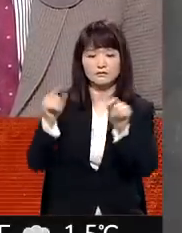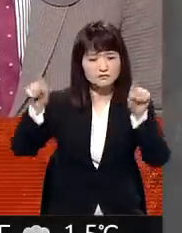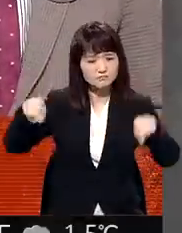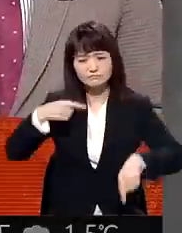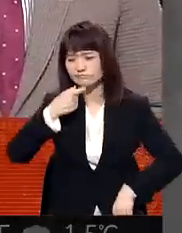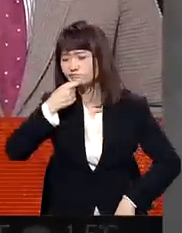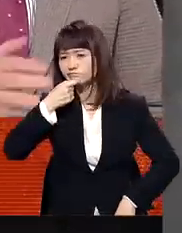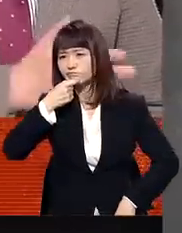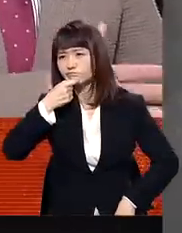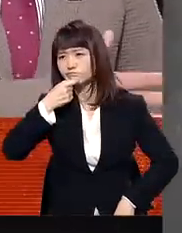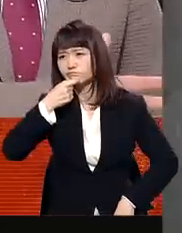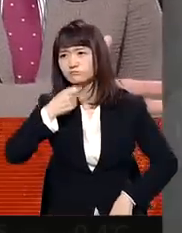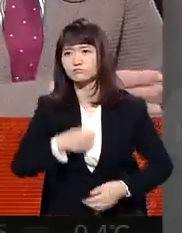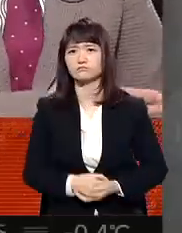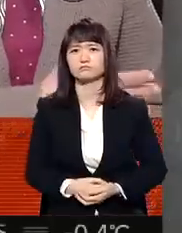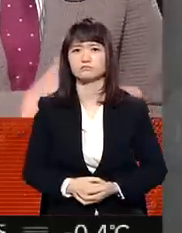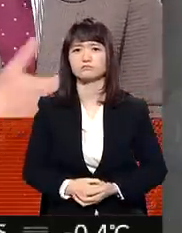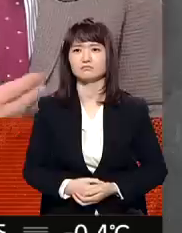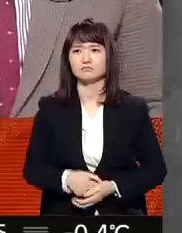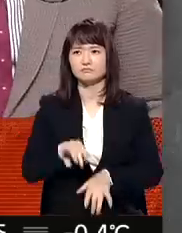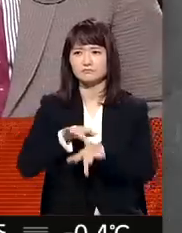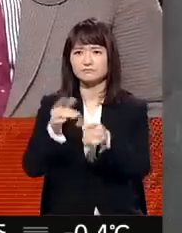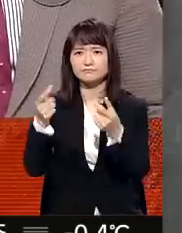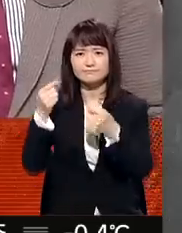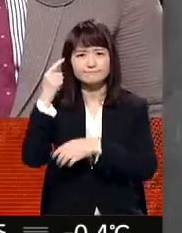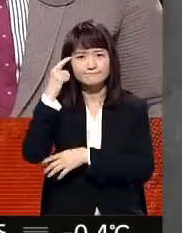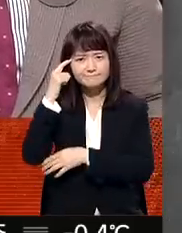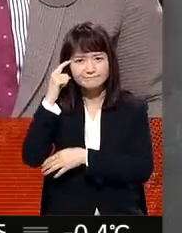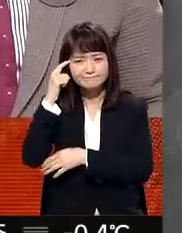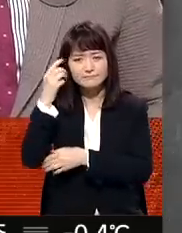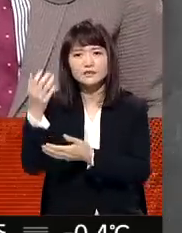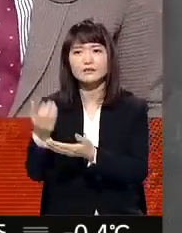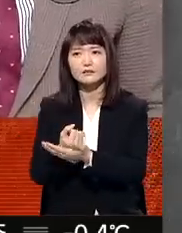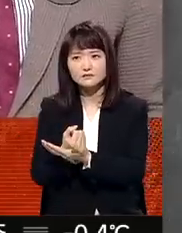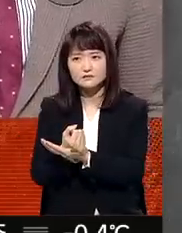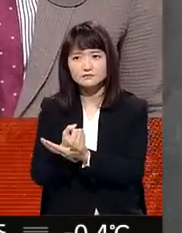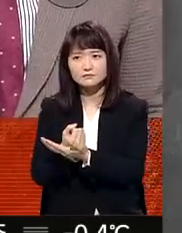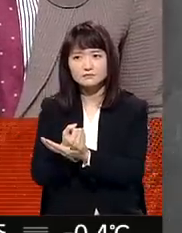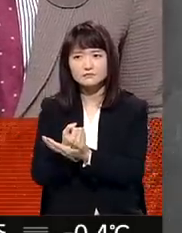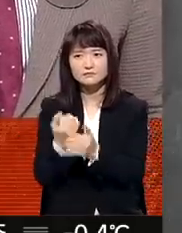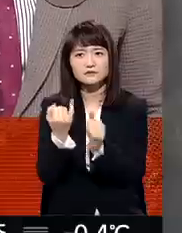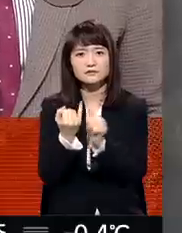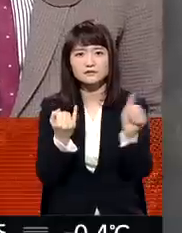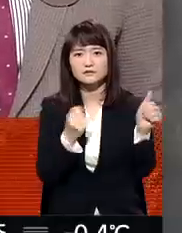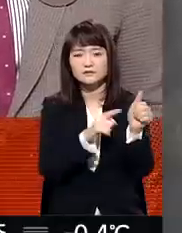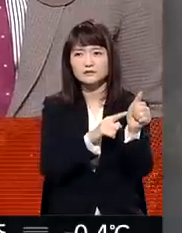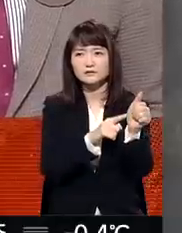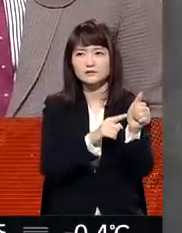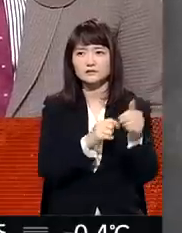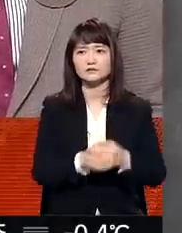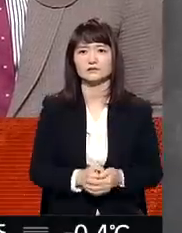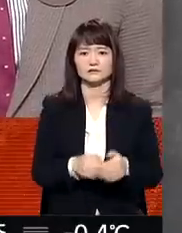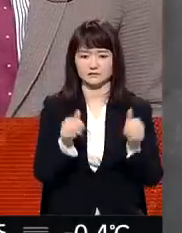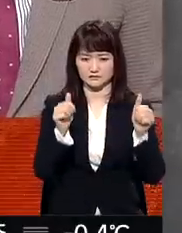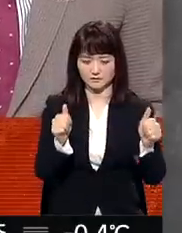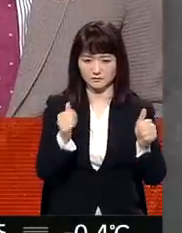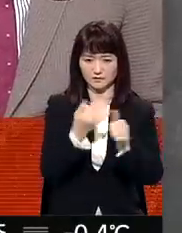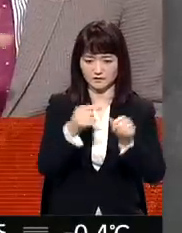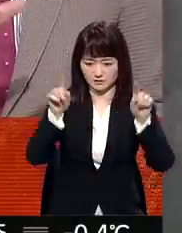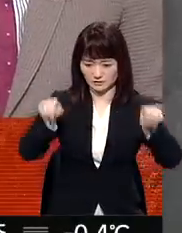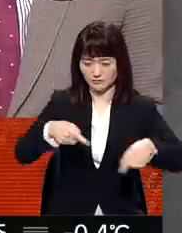하기 싫어한다 악마 같은 생각을 이제 승재원 의원처럼 가진다고 하면 남편이 재판상 의원 청구를 해야